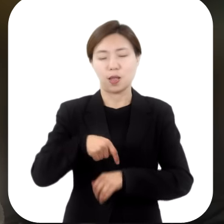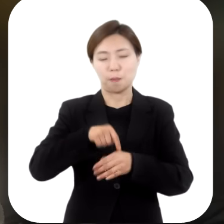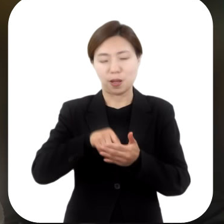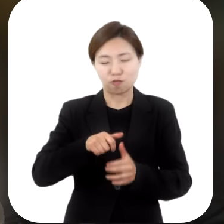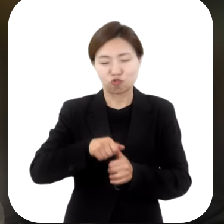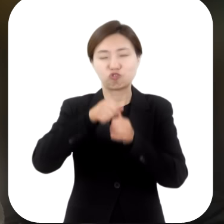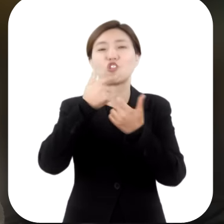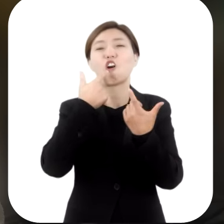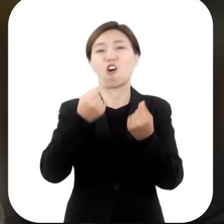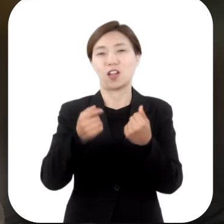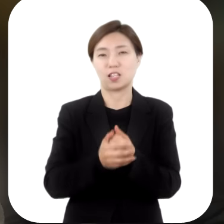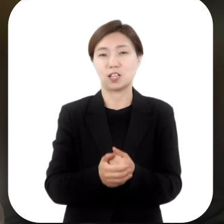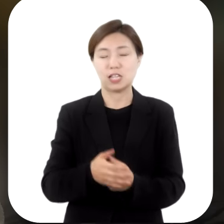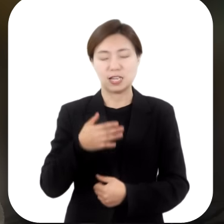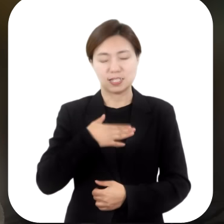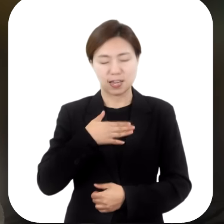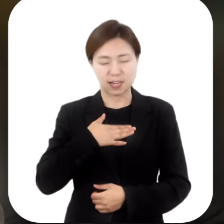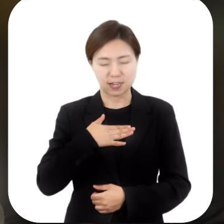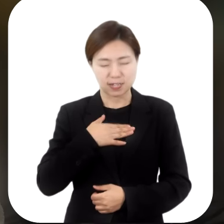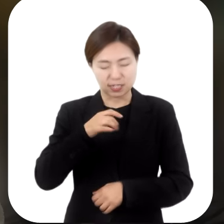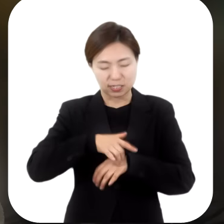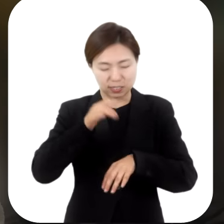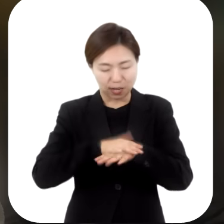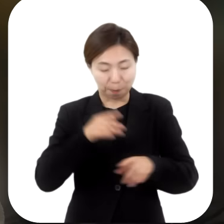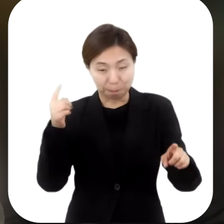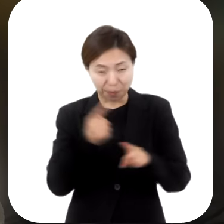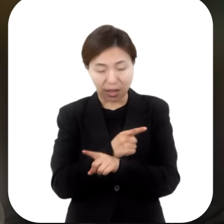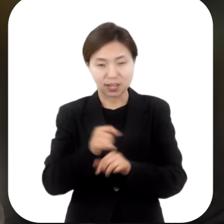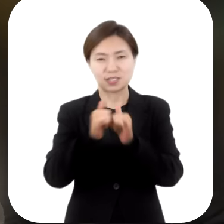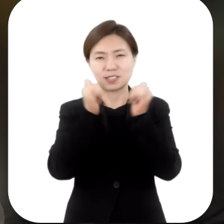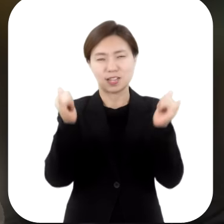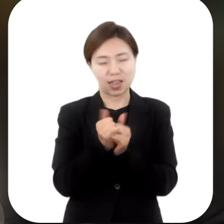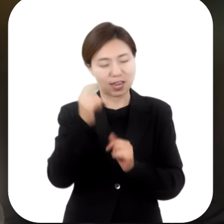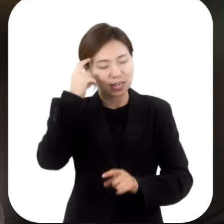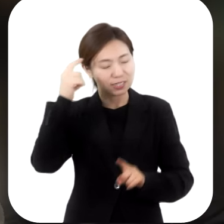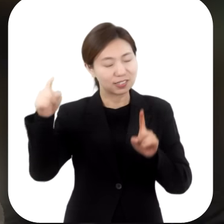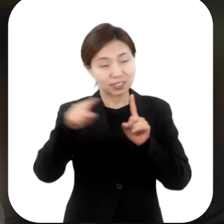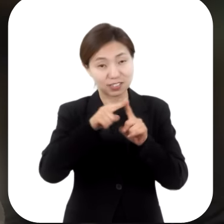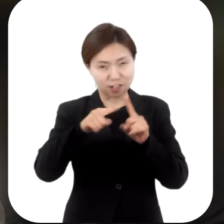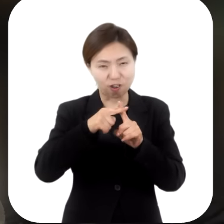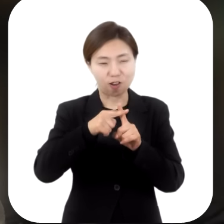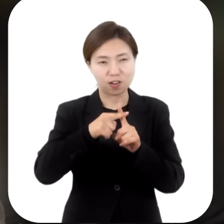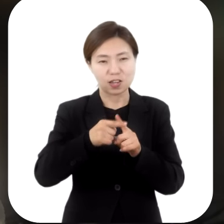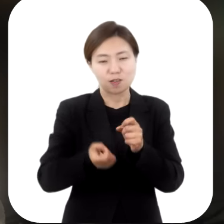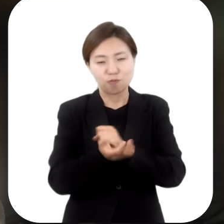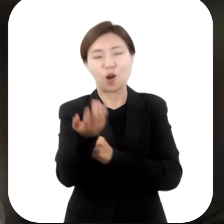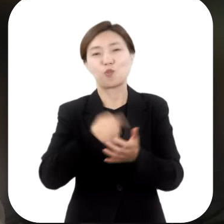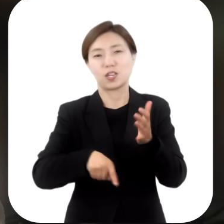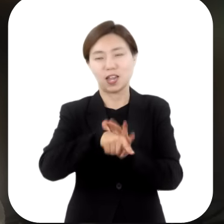받아왔습니다. 언제나 진심으로 감사드리고요. 앞으로도 제 업식들을 이겨내고 사회에 긍정적인